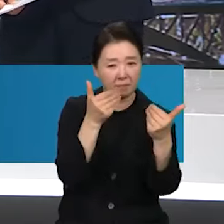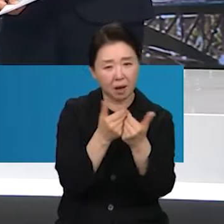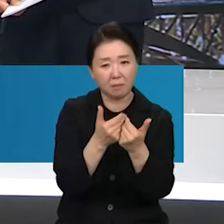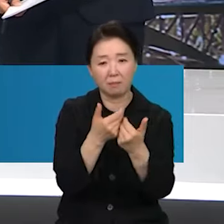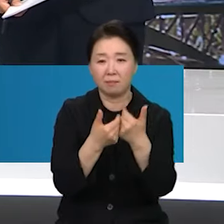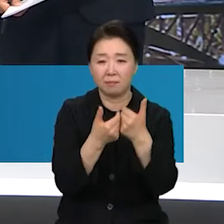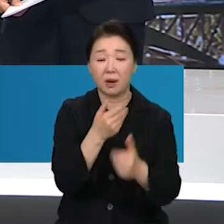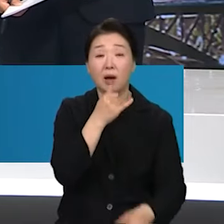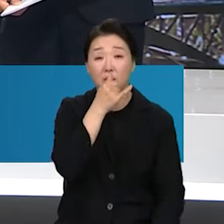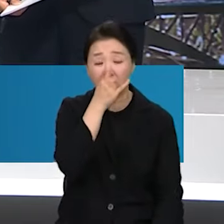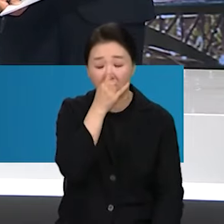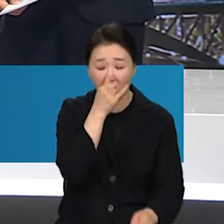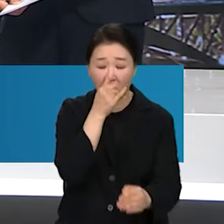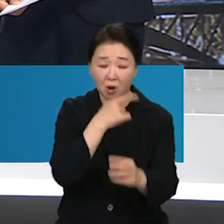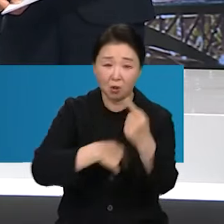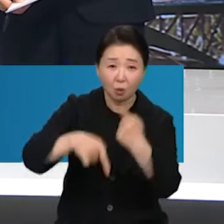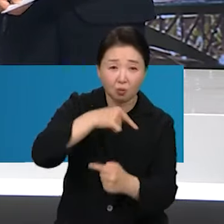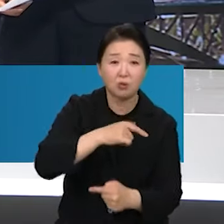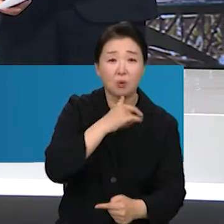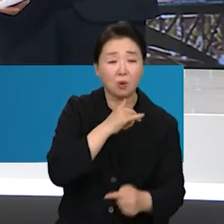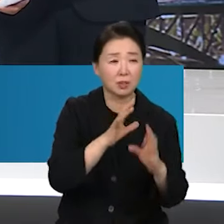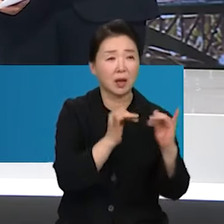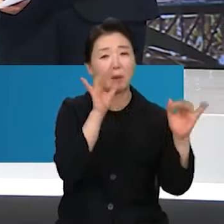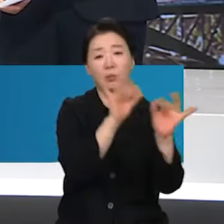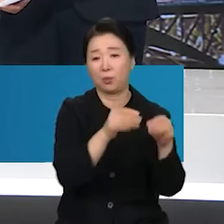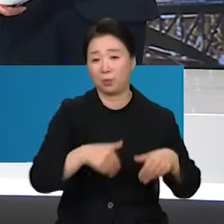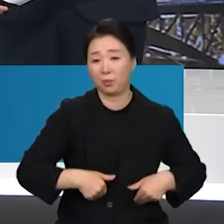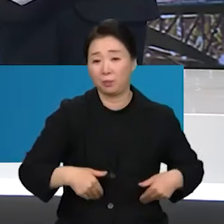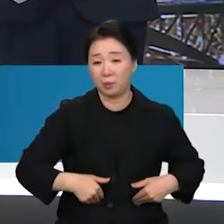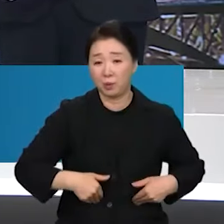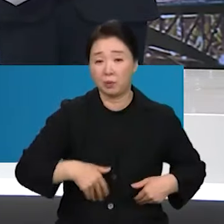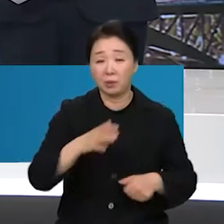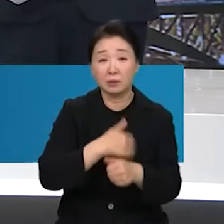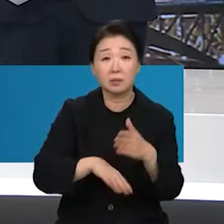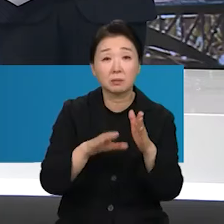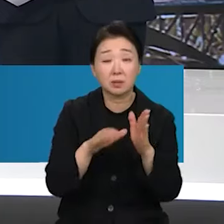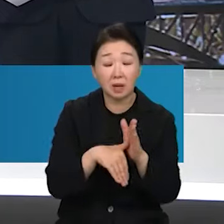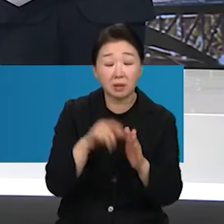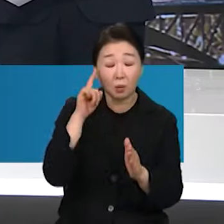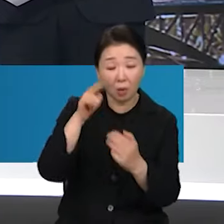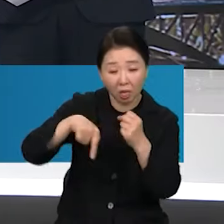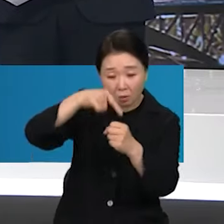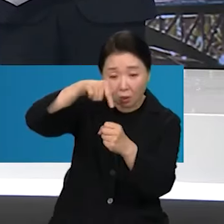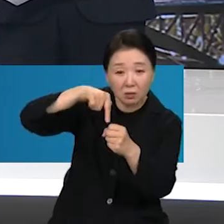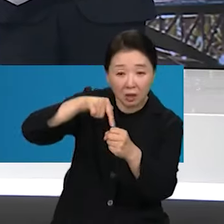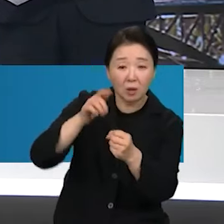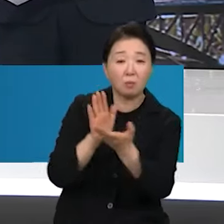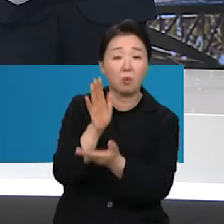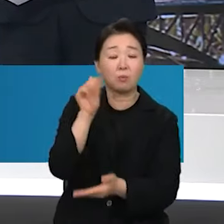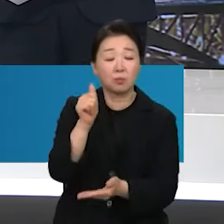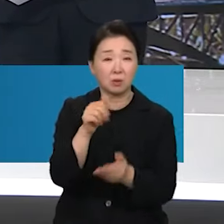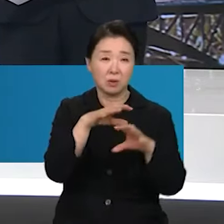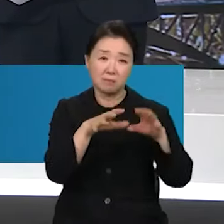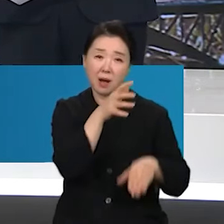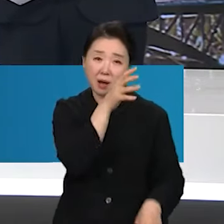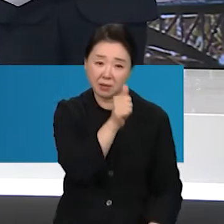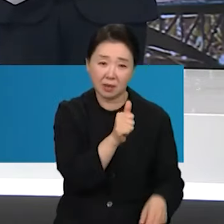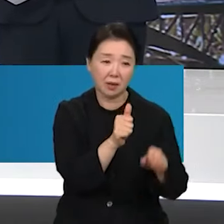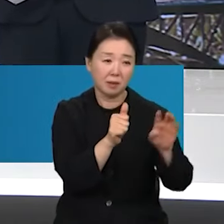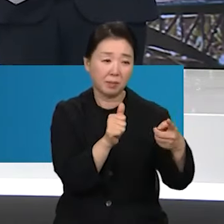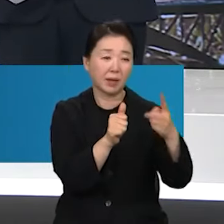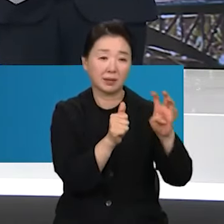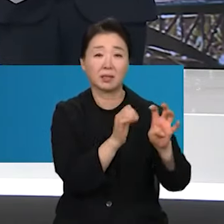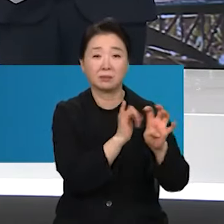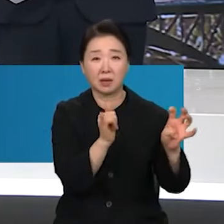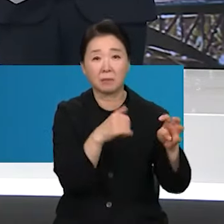더 가동하려면 주민 동의가 필요한데요. 그런데 이런 상황에서 고리 원자력 본부가 마을 이장 140명과